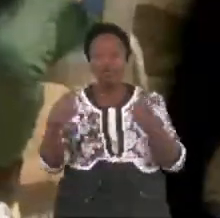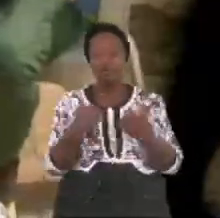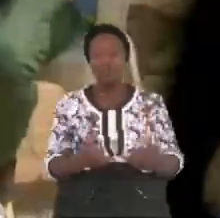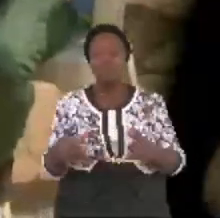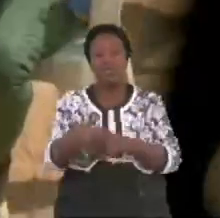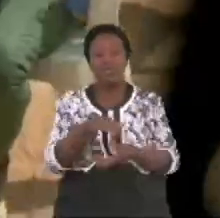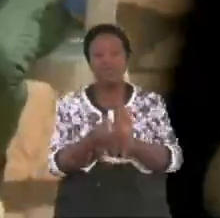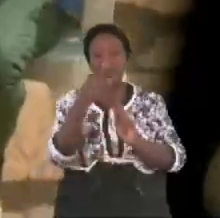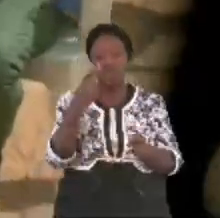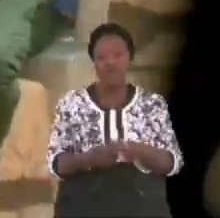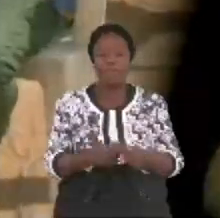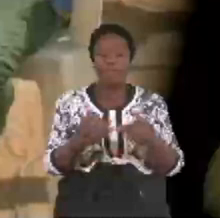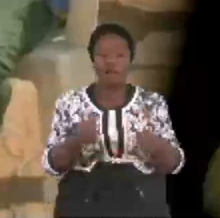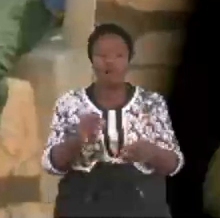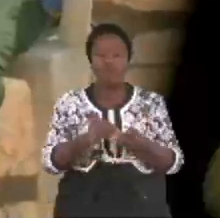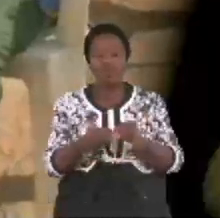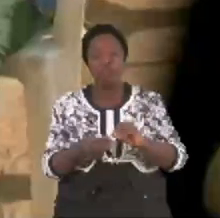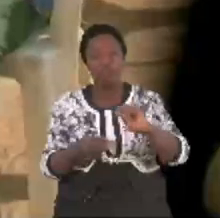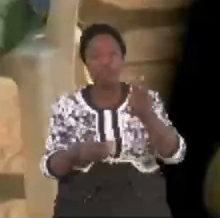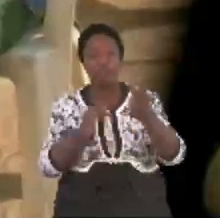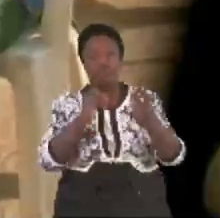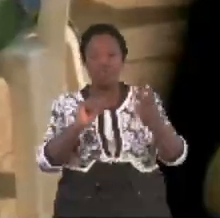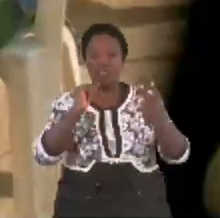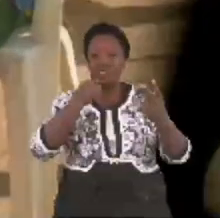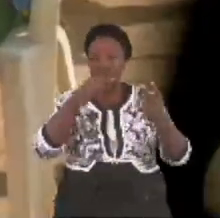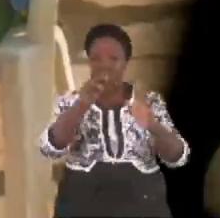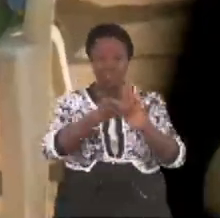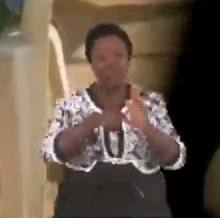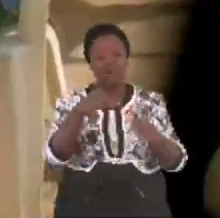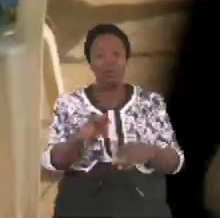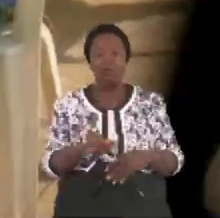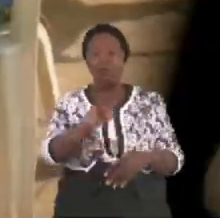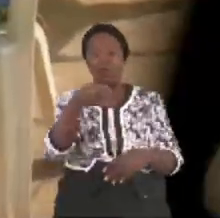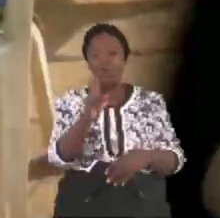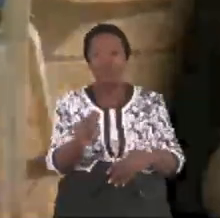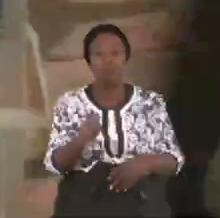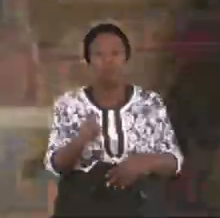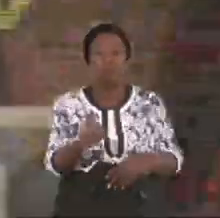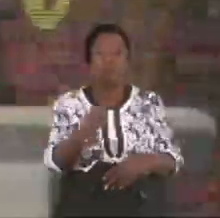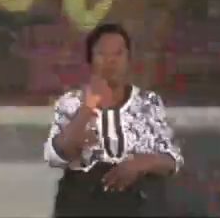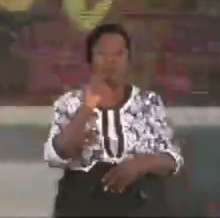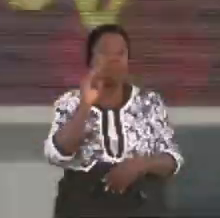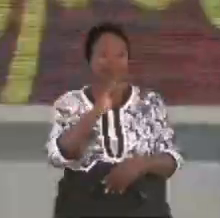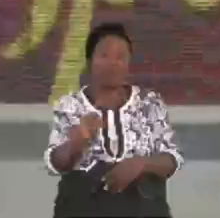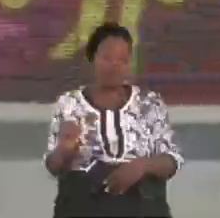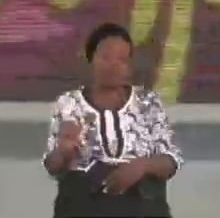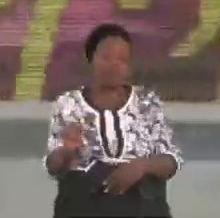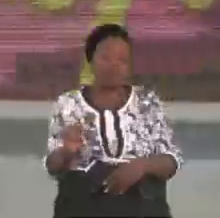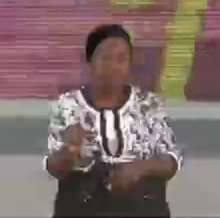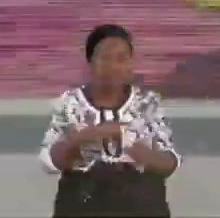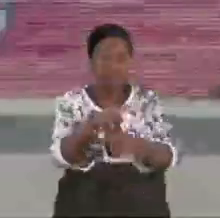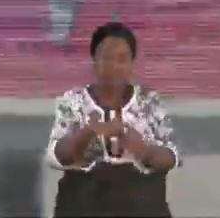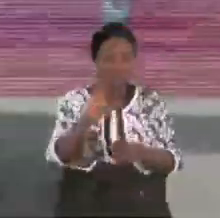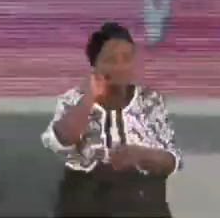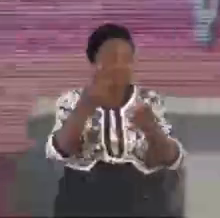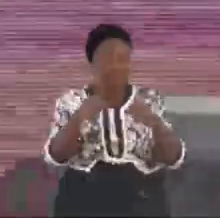élément dans le premier point, c'est la ferveur du ministère des prédications de Jean. La ferveur des prédications de Jean. Quand Jean est